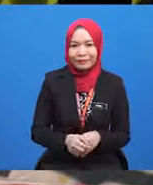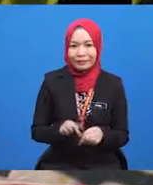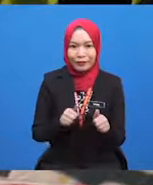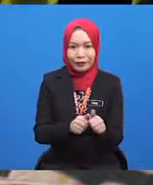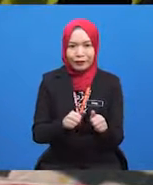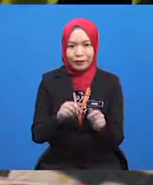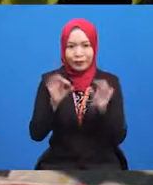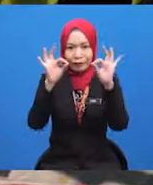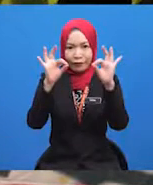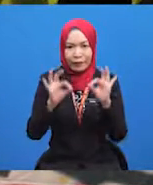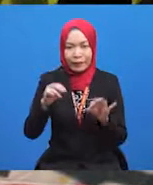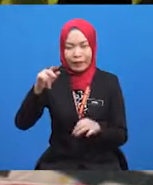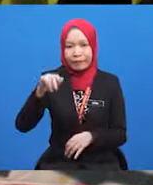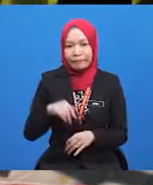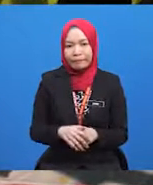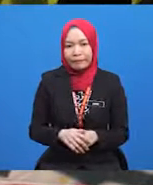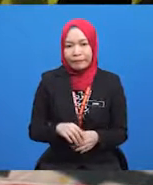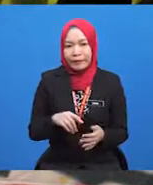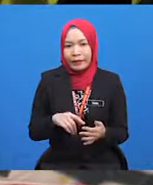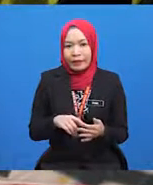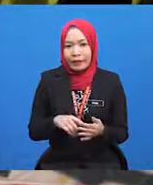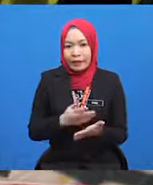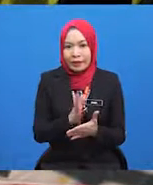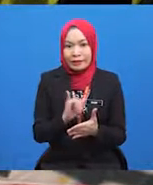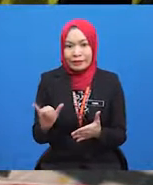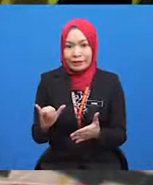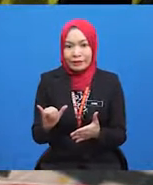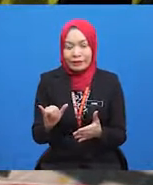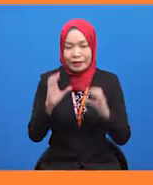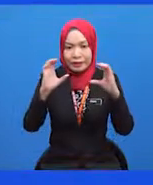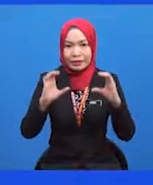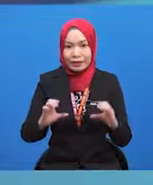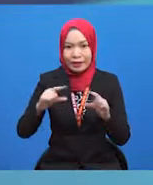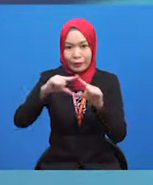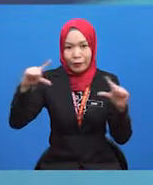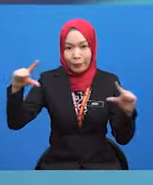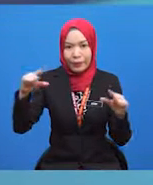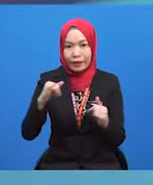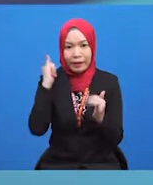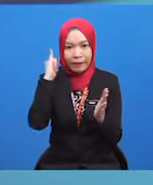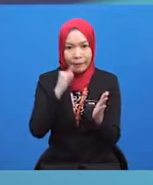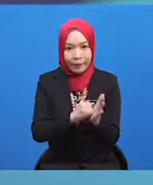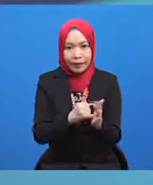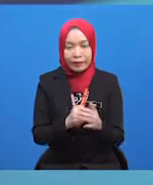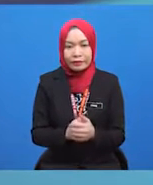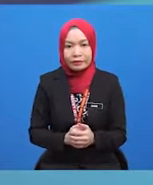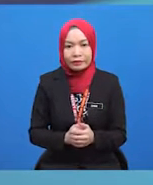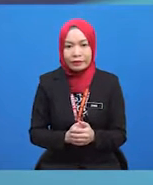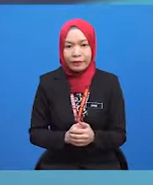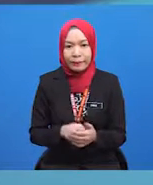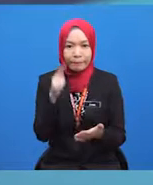Seterusnya, cikgu akan tunjukkan teknik cropping imej yang pertama, iaitu menggunakan